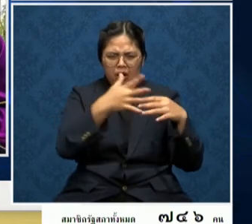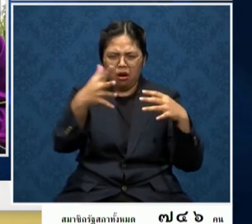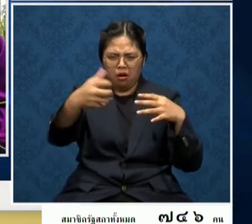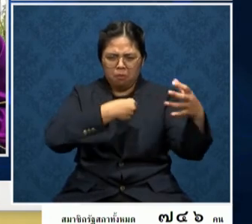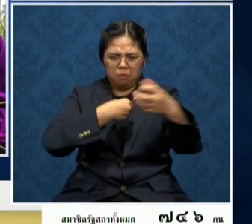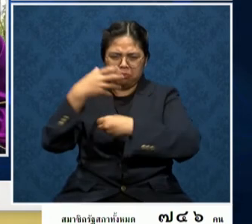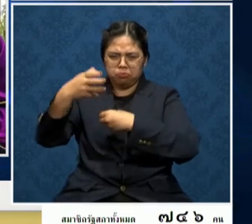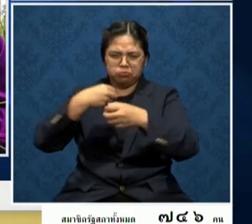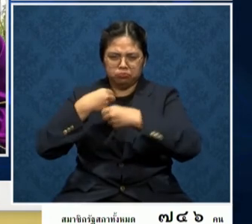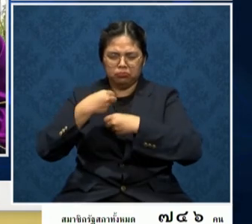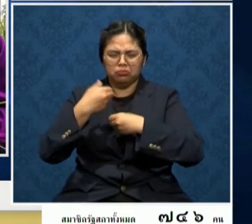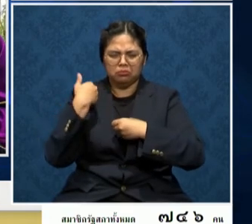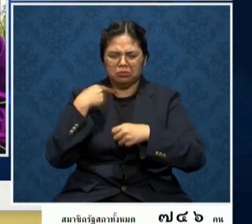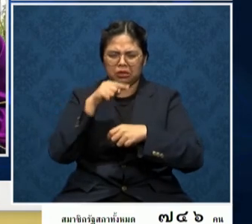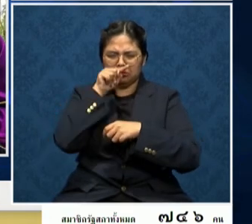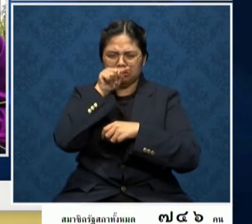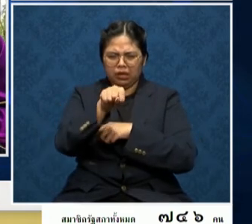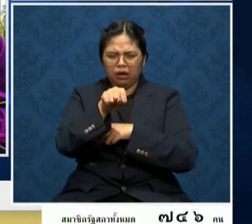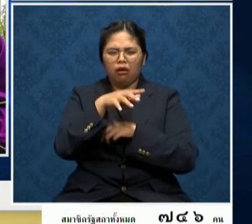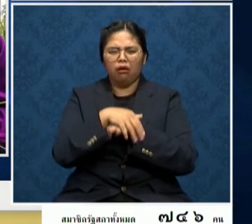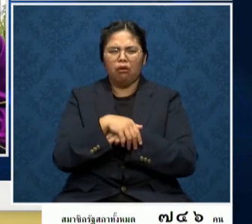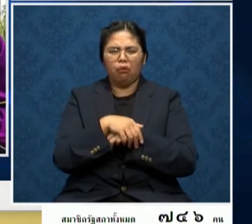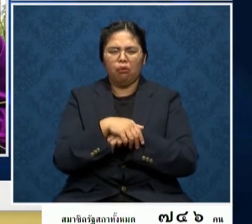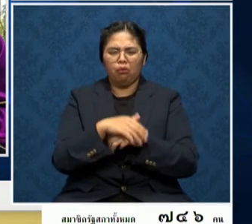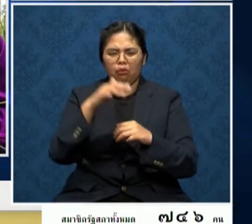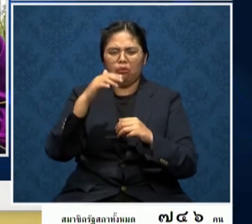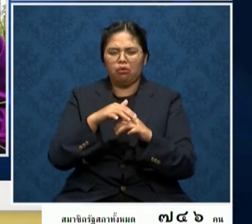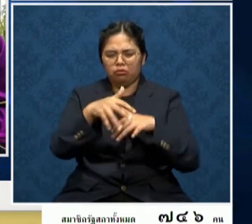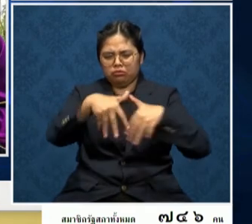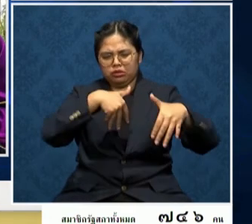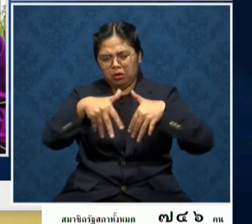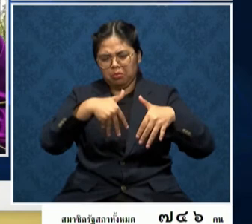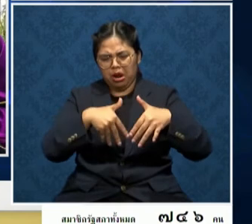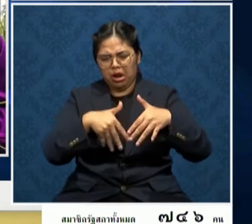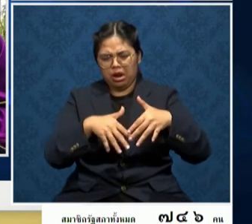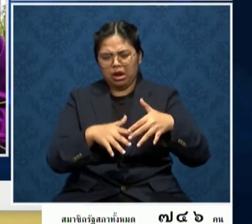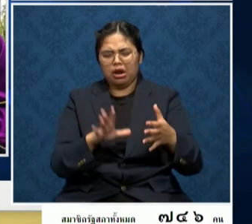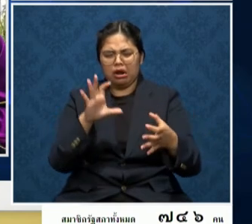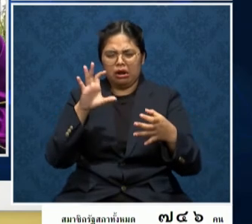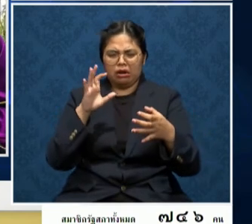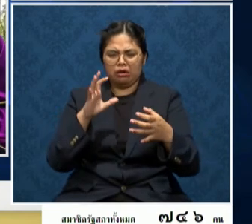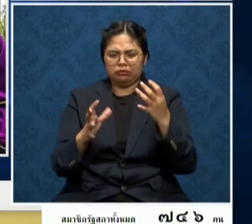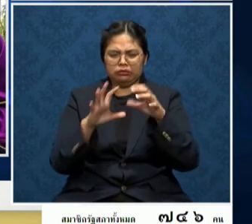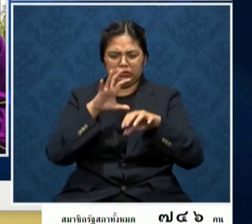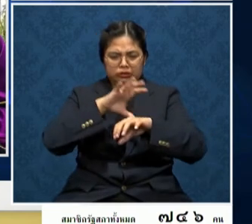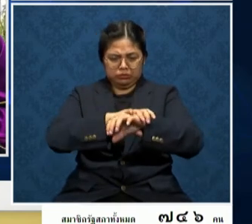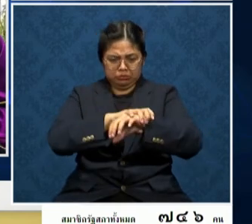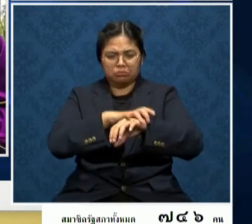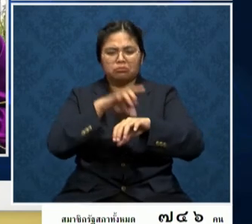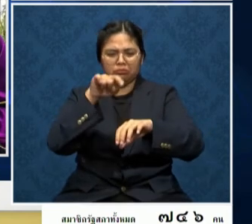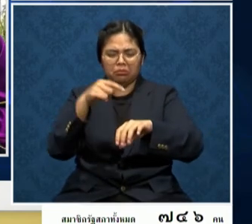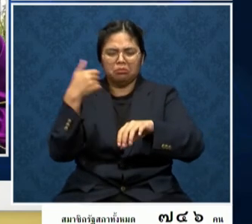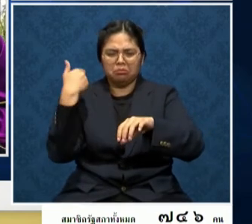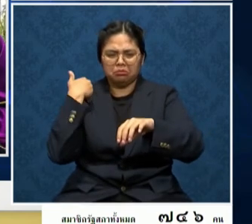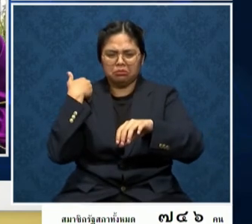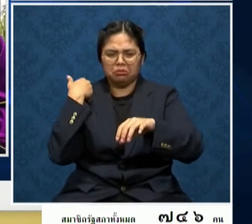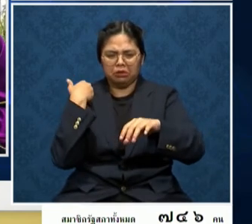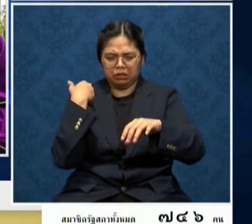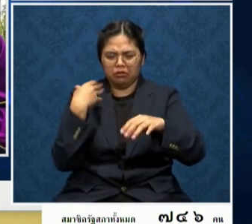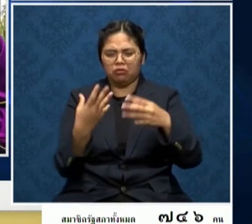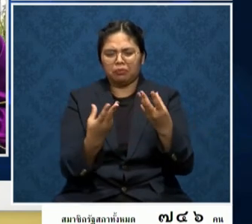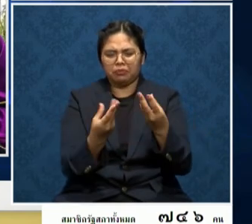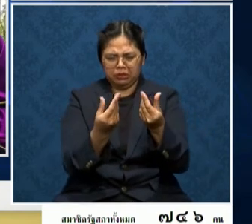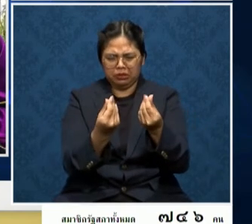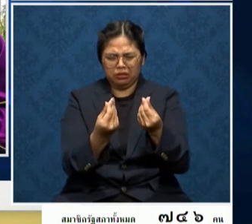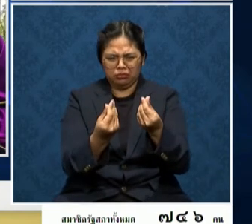ใช้บังคับมีชาวบ้านถูกดำเนินคดีเกี่ยวกับที่ดินมากถึง 29,000คดีมีคนถูกตัดสินให้ติด